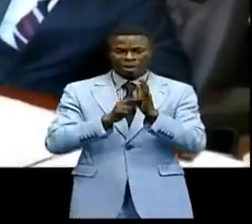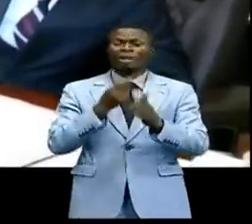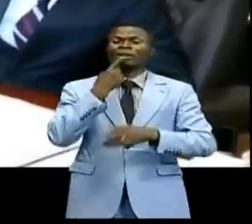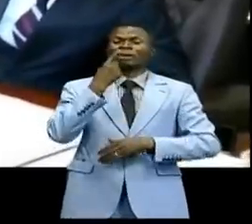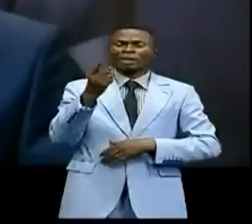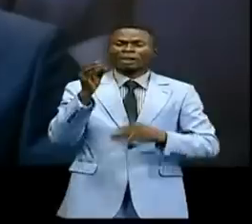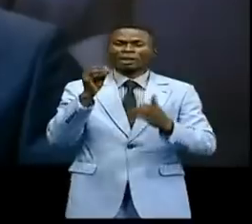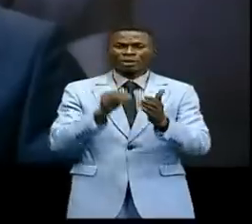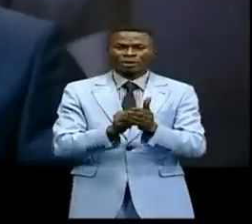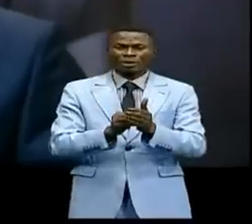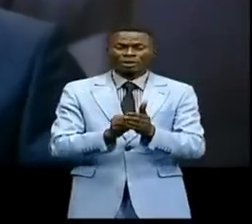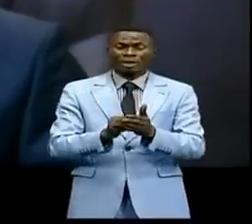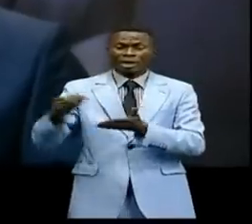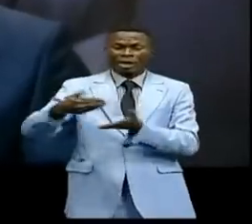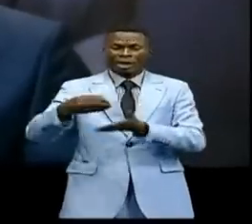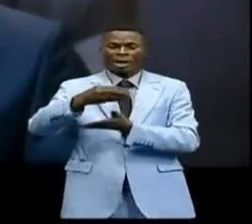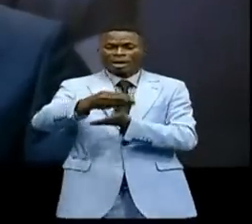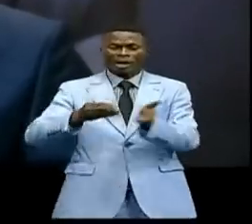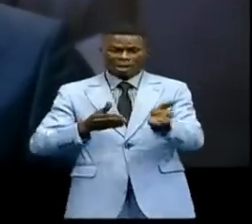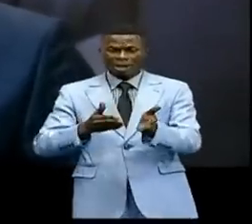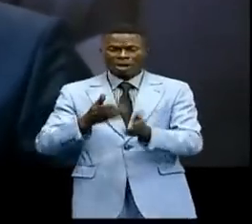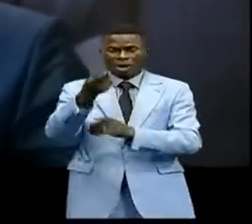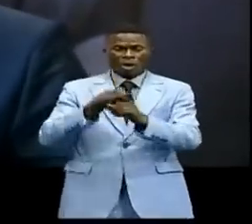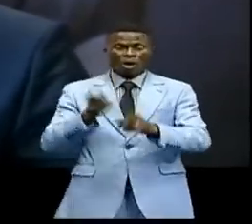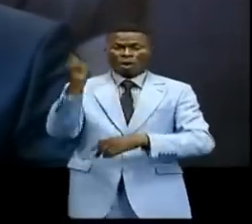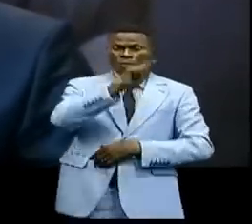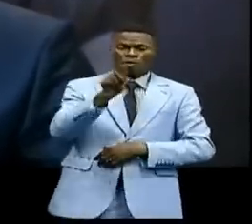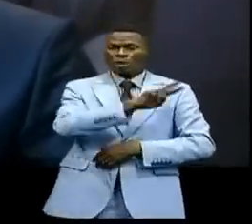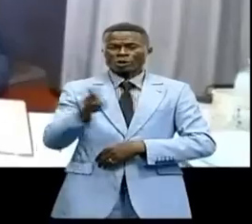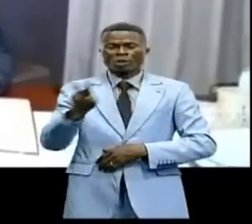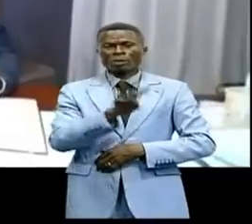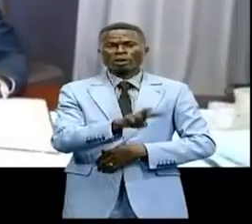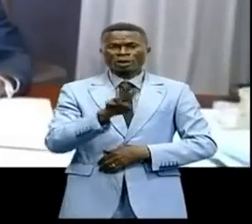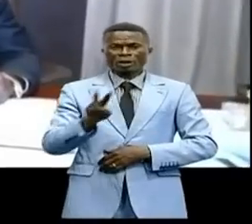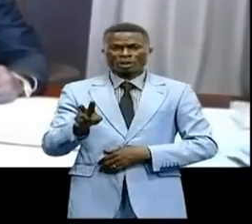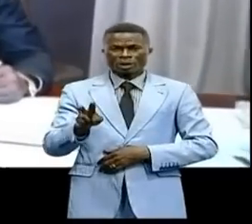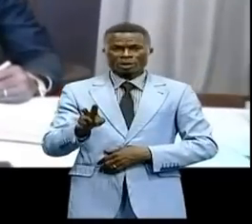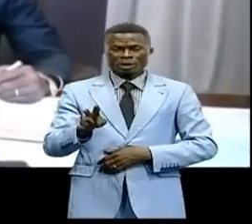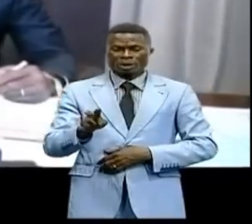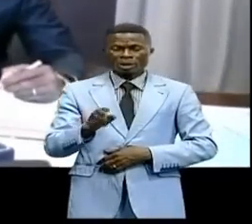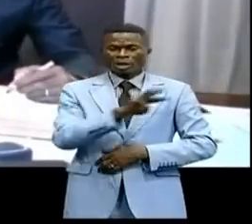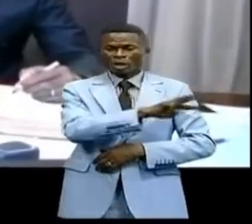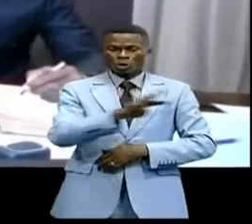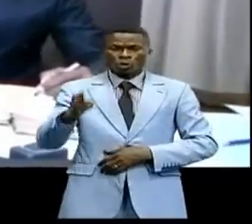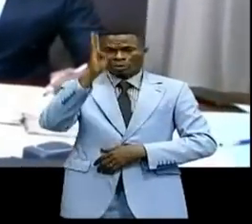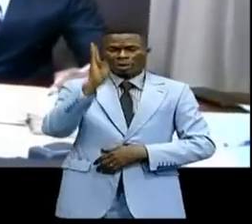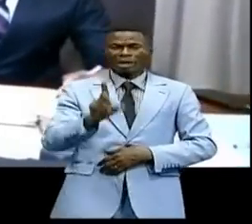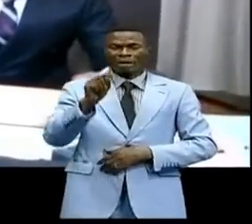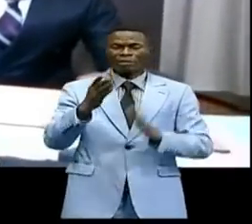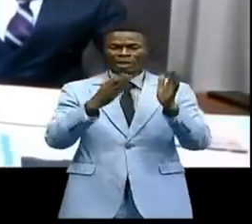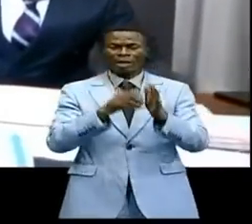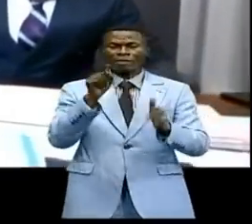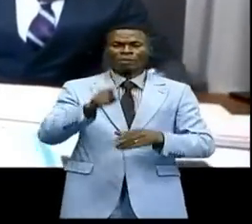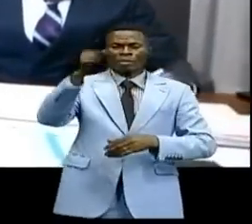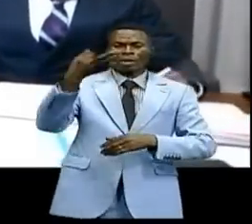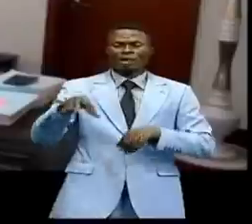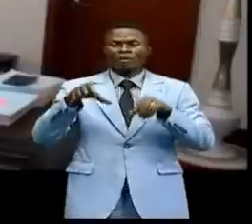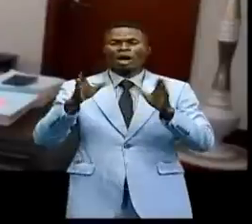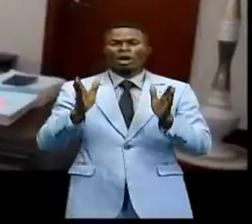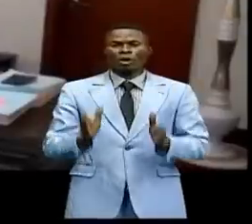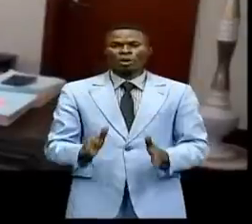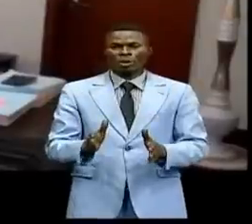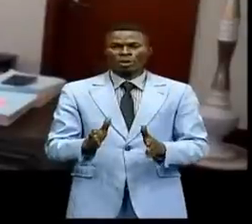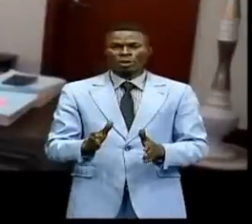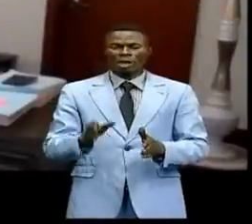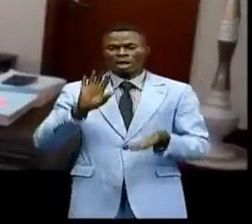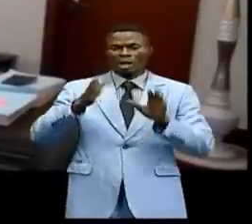indiqué que les recettes mobilisées au mois d'avril 2022 ont été de 3 429 milliards de francs congolais, soit